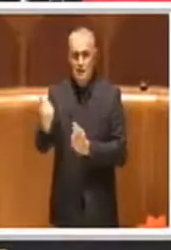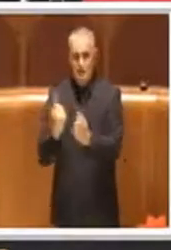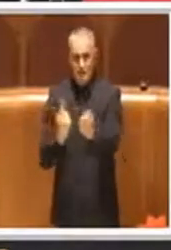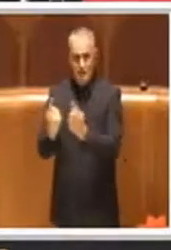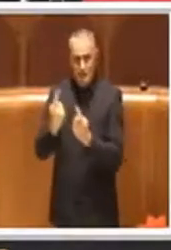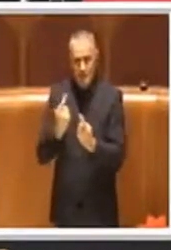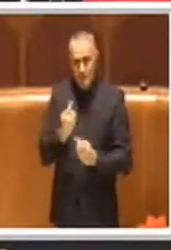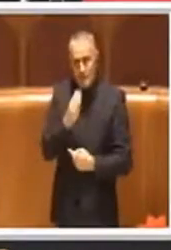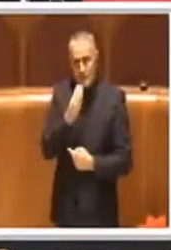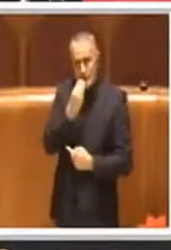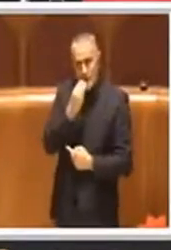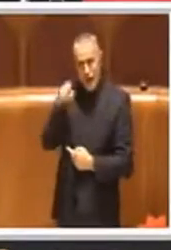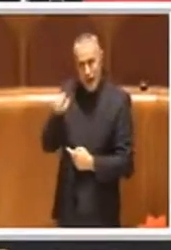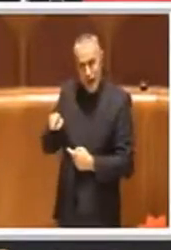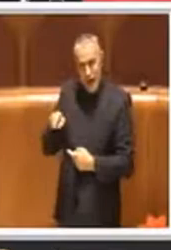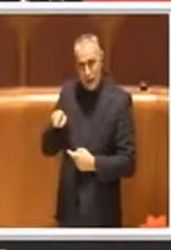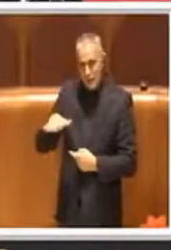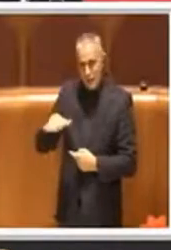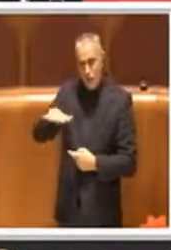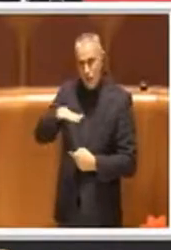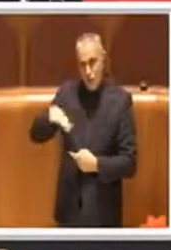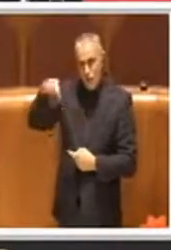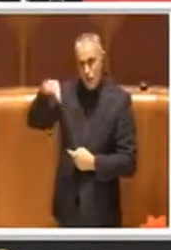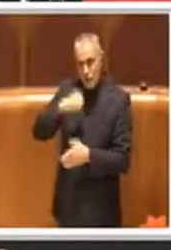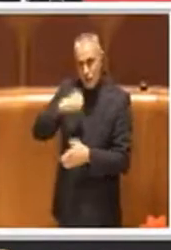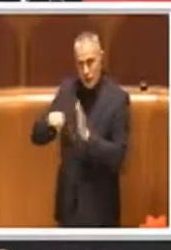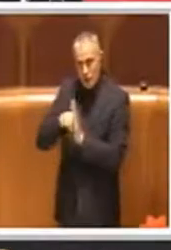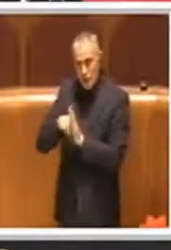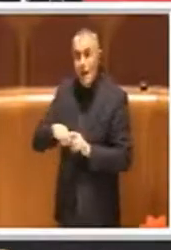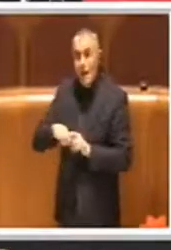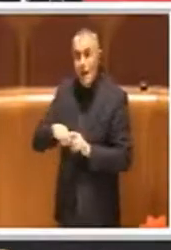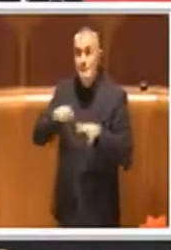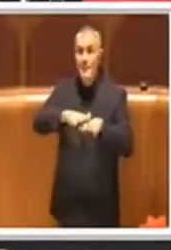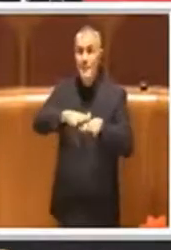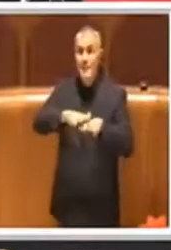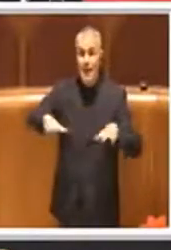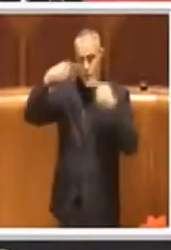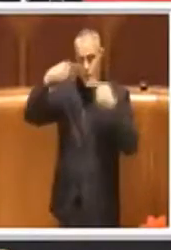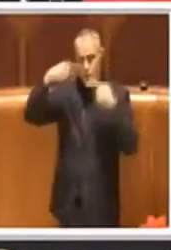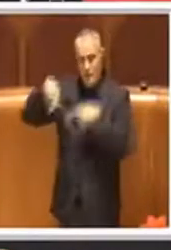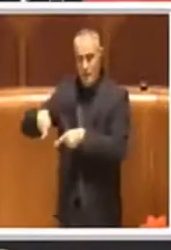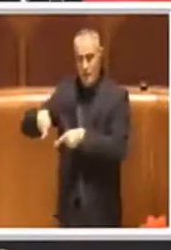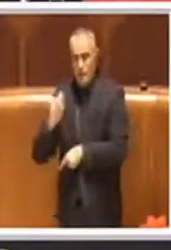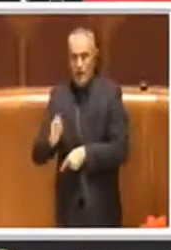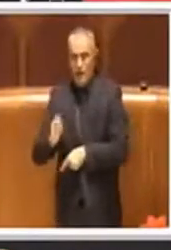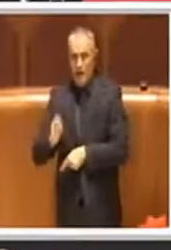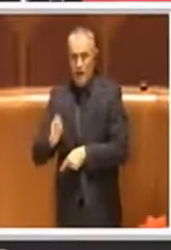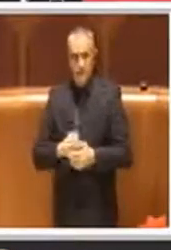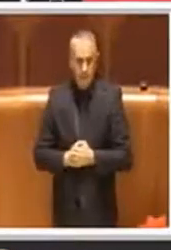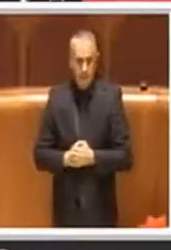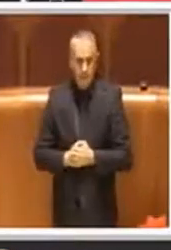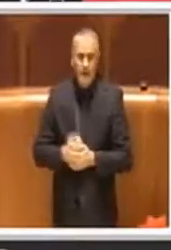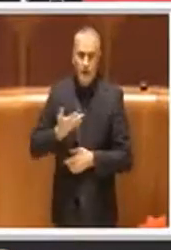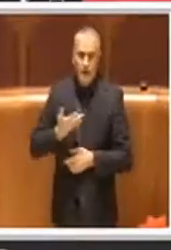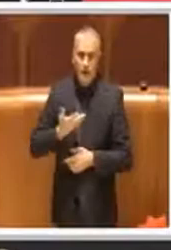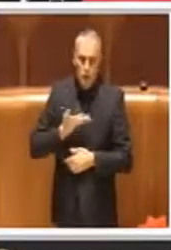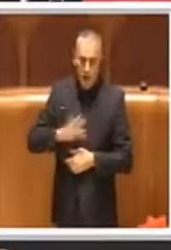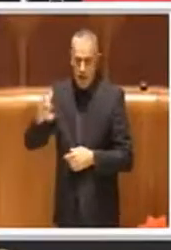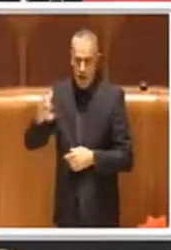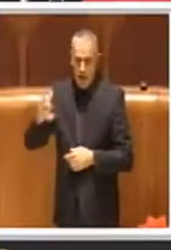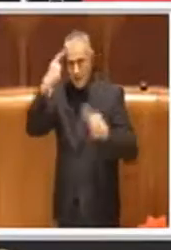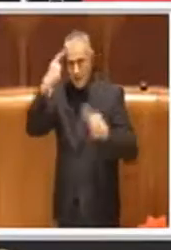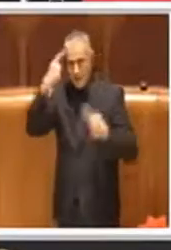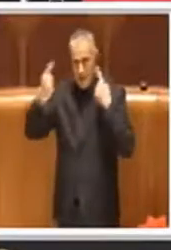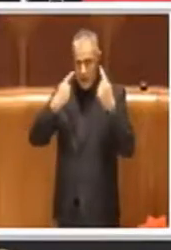mangiare nella città storica o in altri luoghi dove viene realizzata questa iniziativa. Altra iniziativa è il cibo